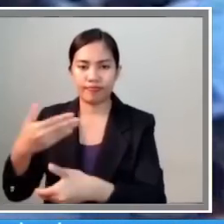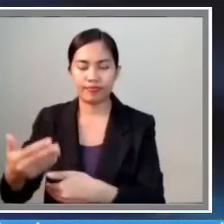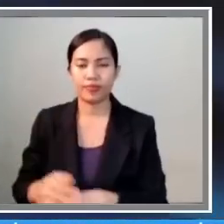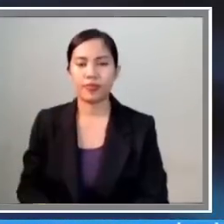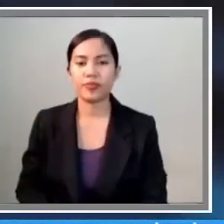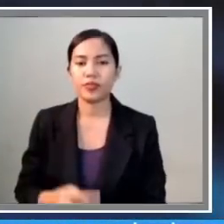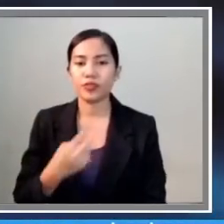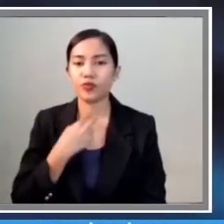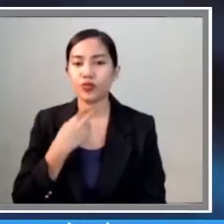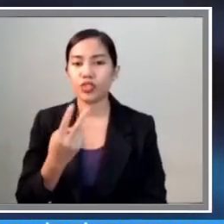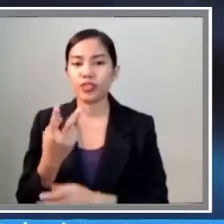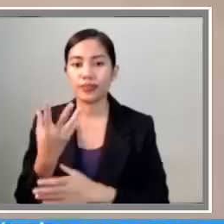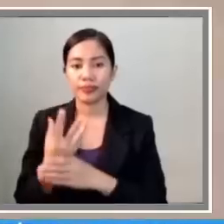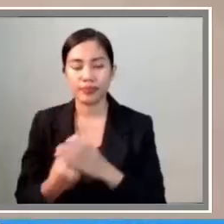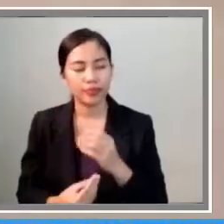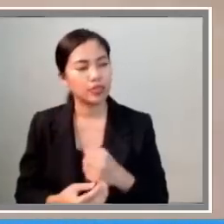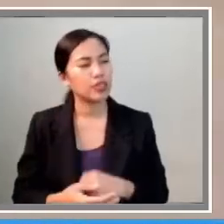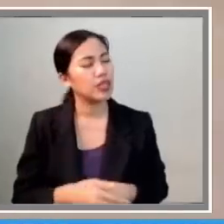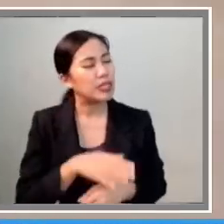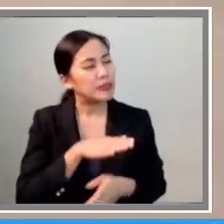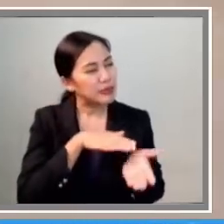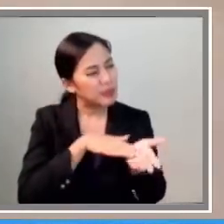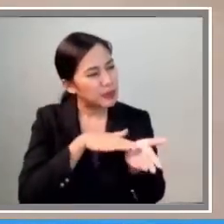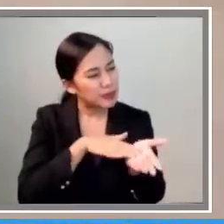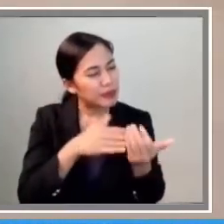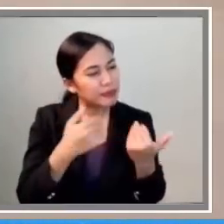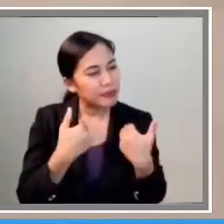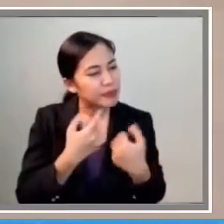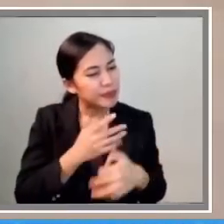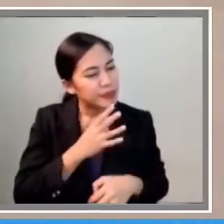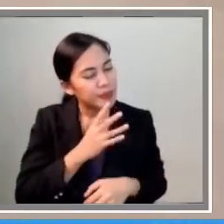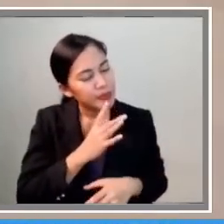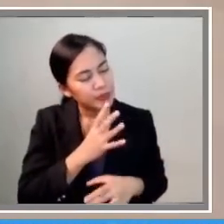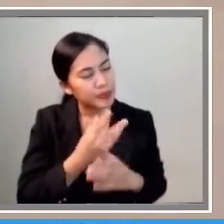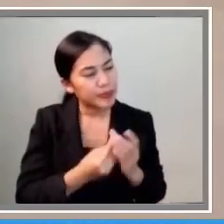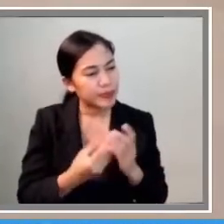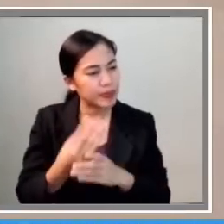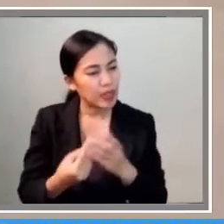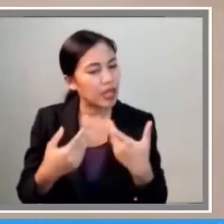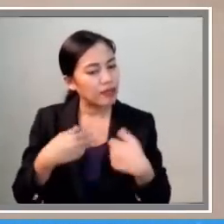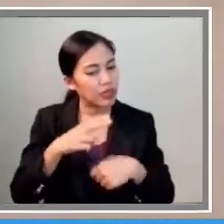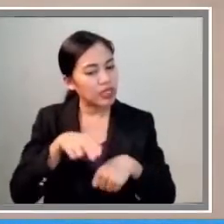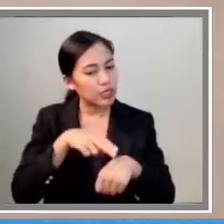Medyo napuputo lamang po kayo. Meron po bang national highway na nabarahan at hindi madaanan ngayon?